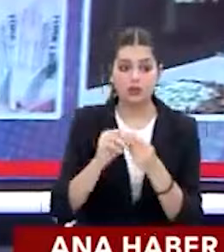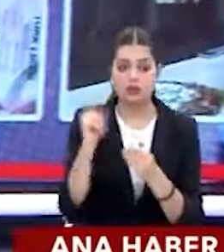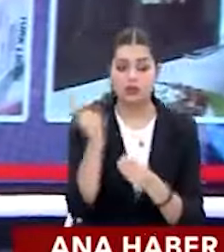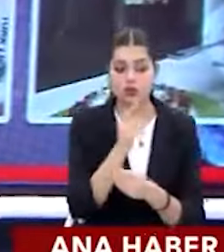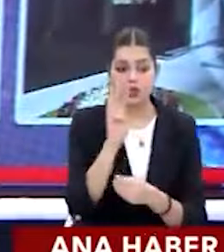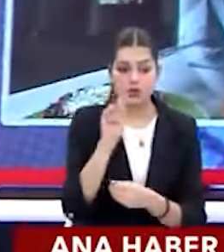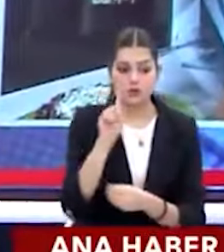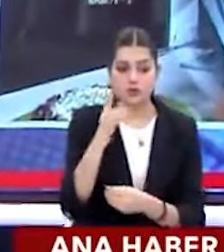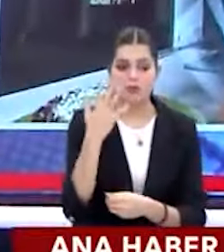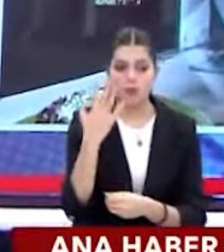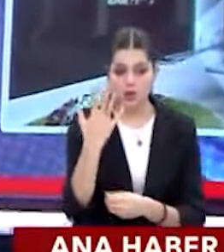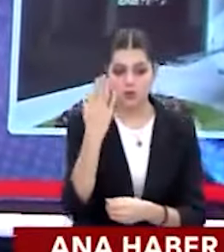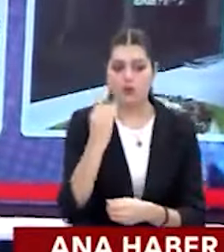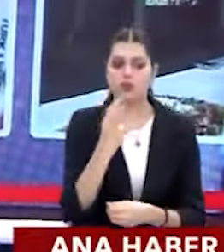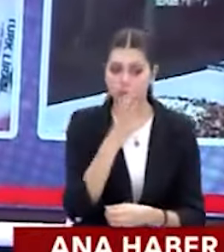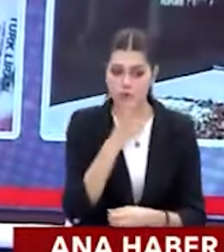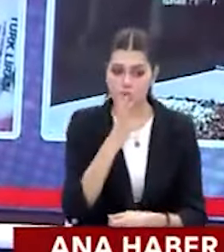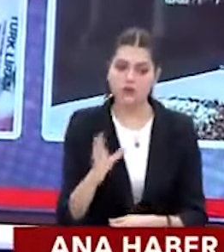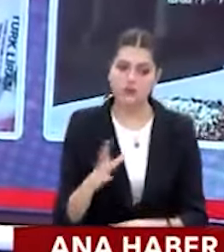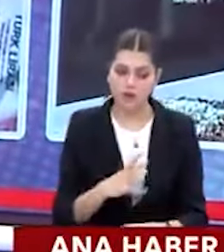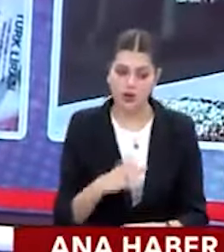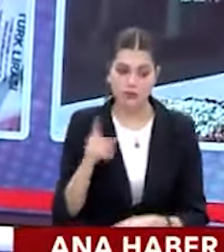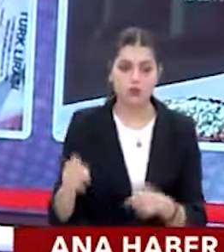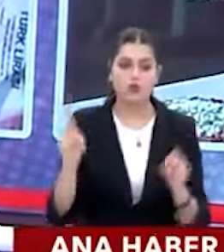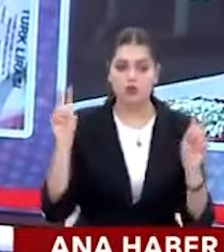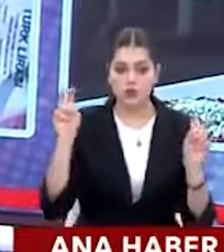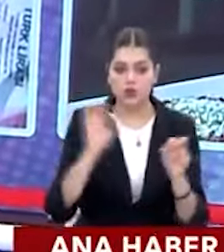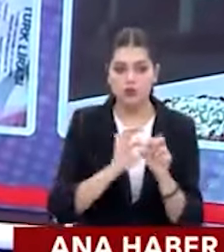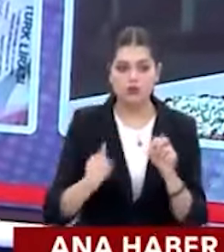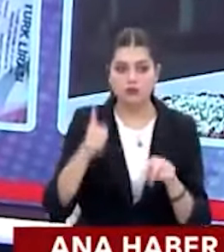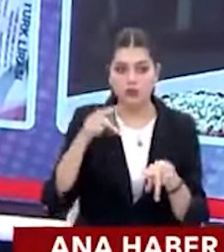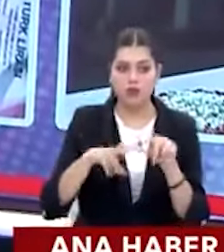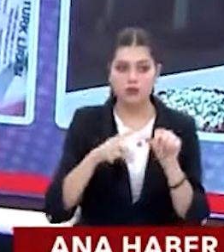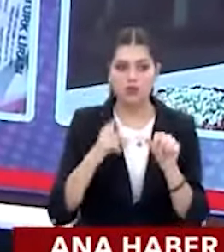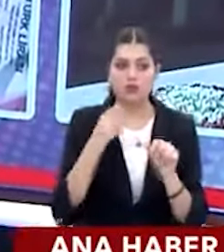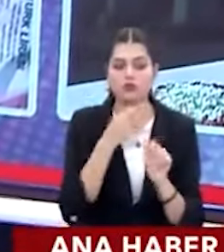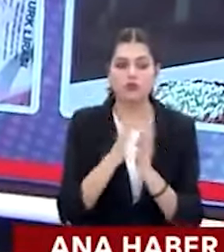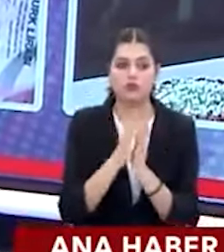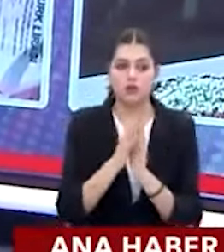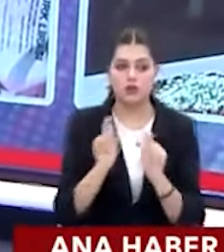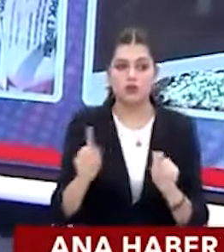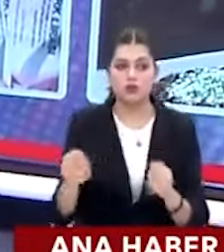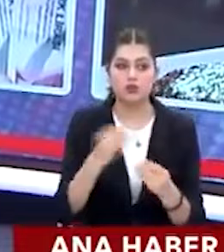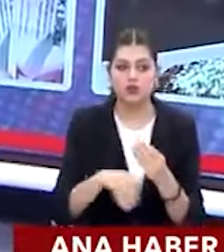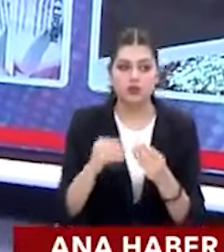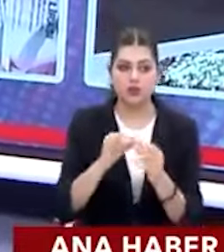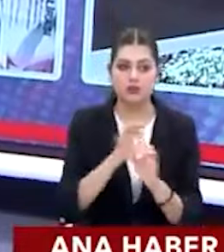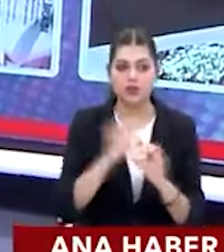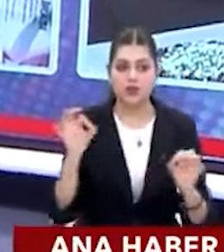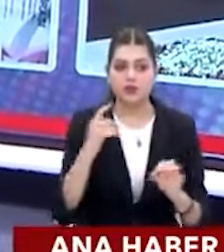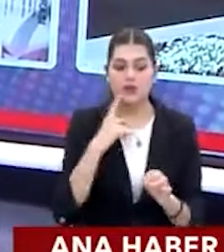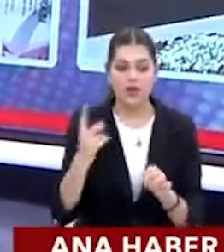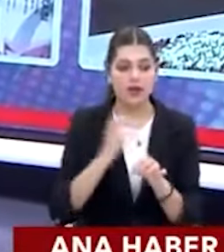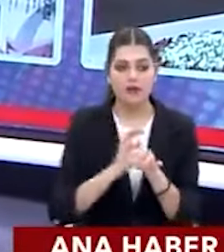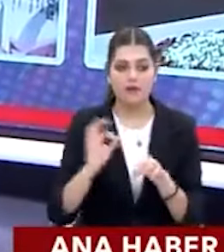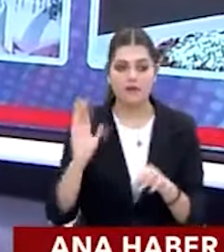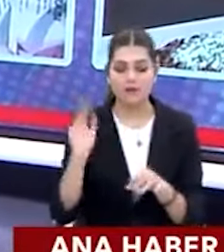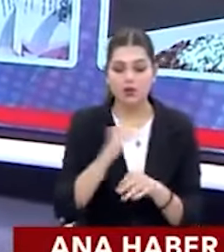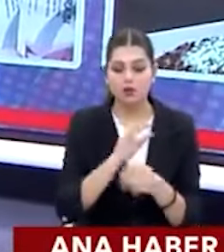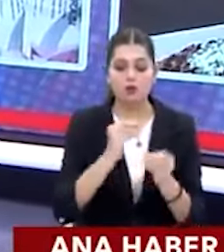oranının %41.5 olduğunu biliyoruz. İşte bu konuda Şimşek'i ikna etmesi gerekiyor. Bu zam oranı ile ilgili ve